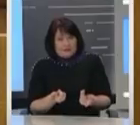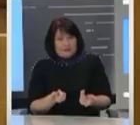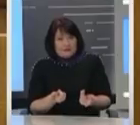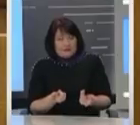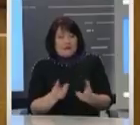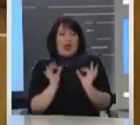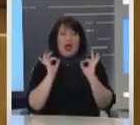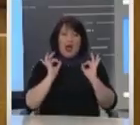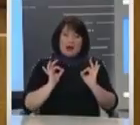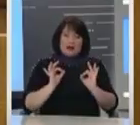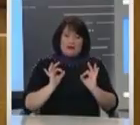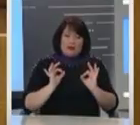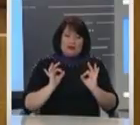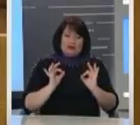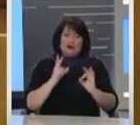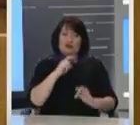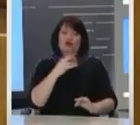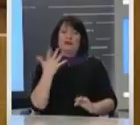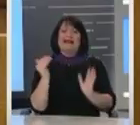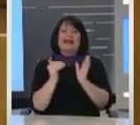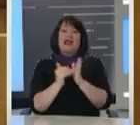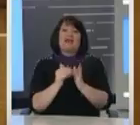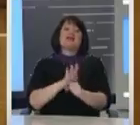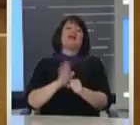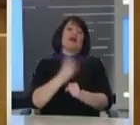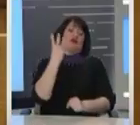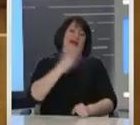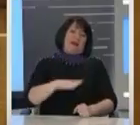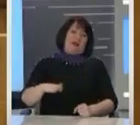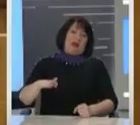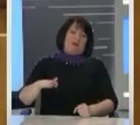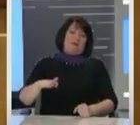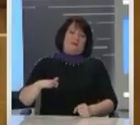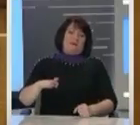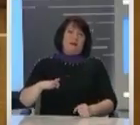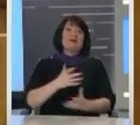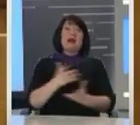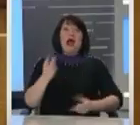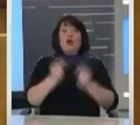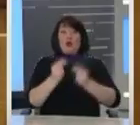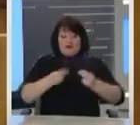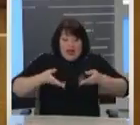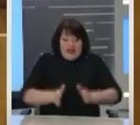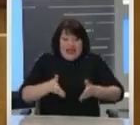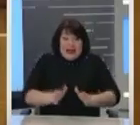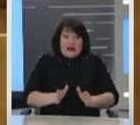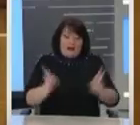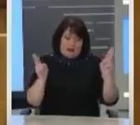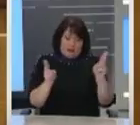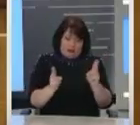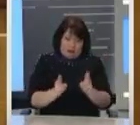Για την ακρίβεια, τα 25 χιλιάρικα δεν φτάνουν. Η χώρα έχει μεγάλο δημογραφικό πρόβλημα. Υπάρχει